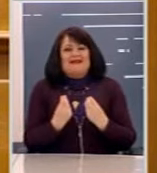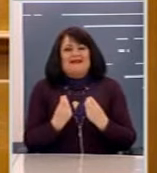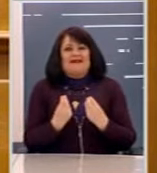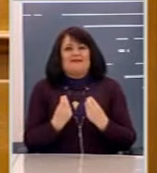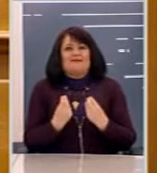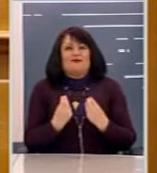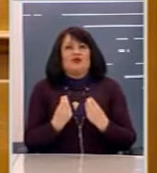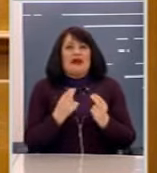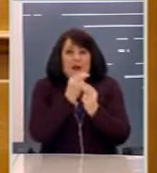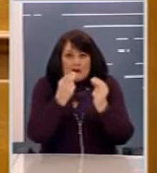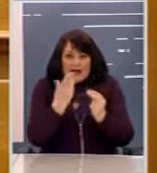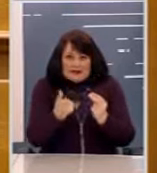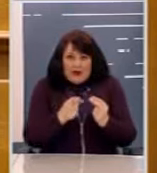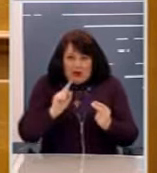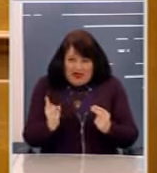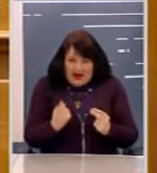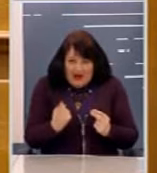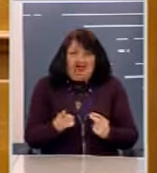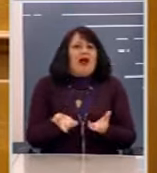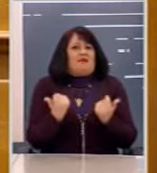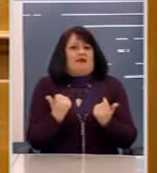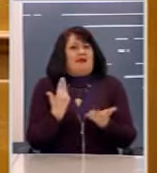η κλινική τους αποτελεσματικότητα.